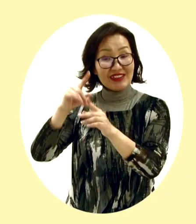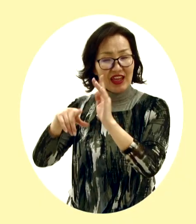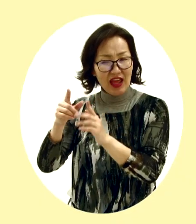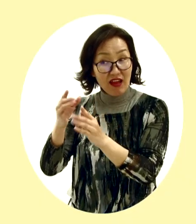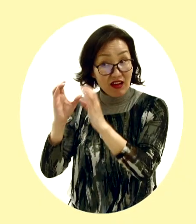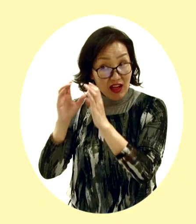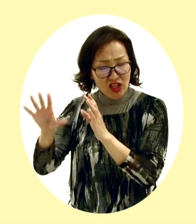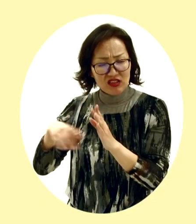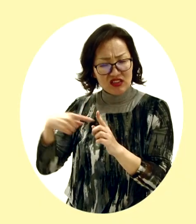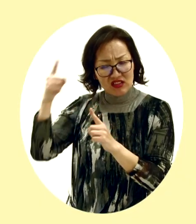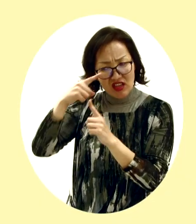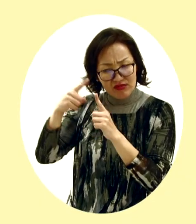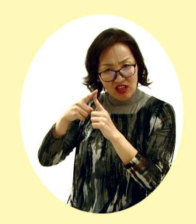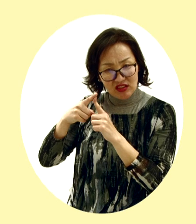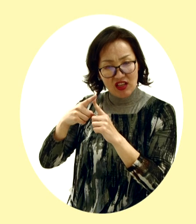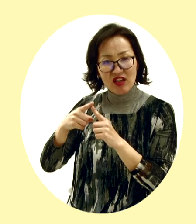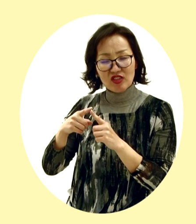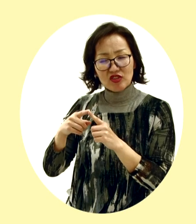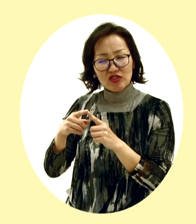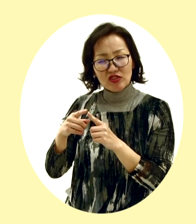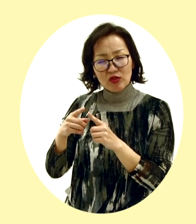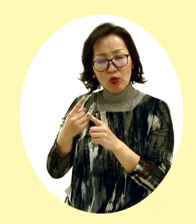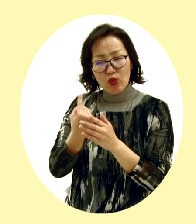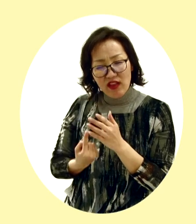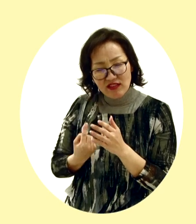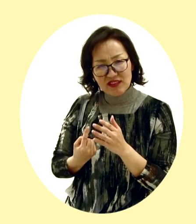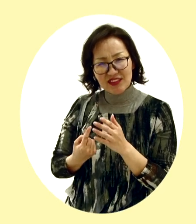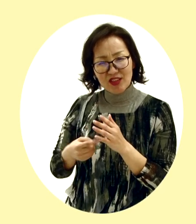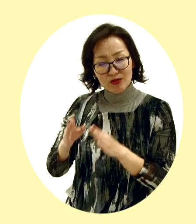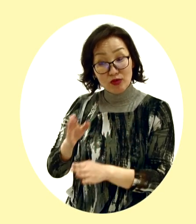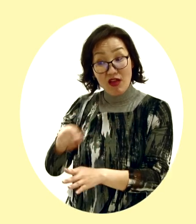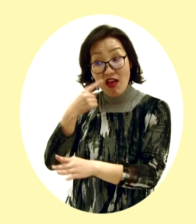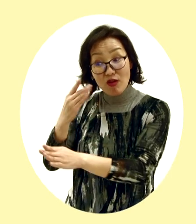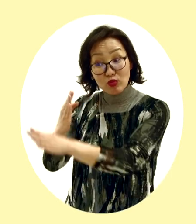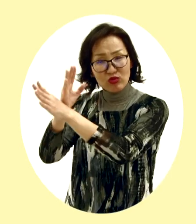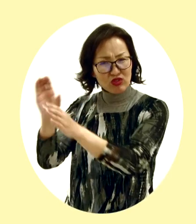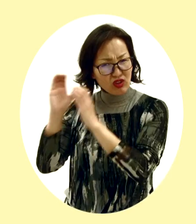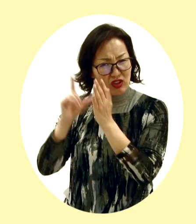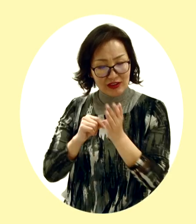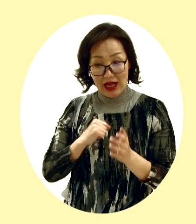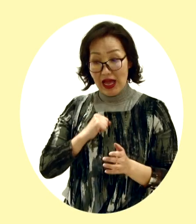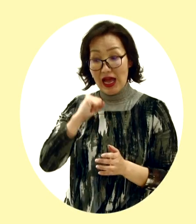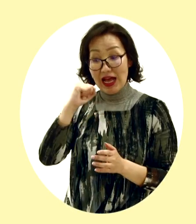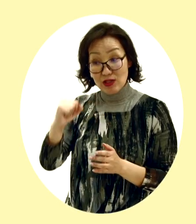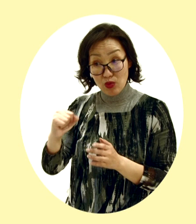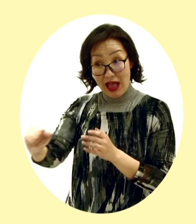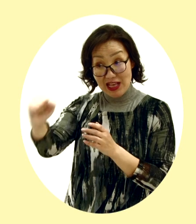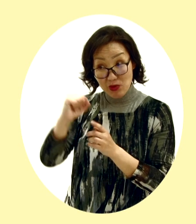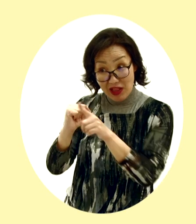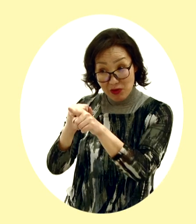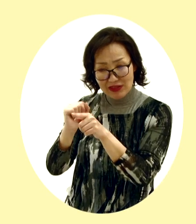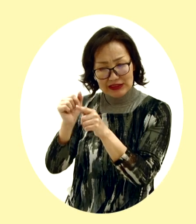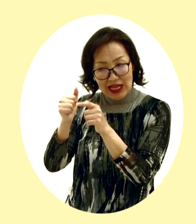яриаг төвчээртэй, хүлээцтэй, дуустал сонсоно. Асуулт асуухын тулд анхаарч